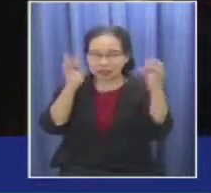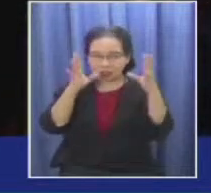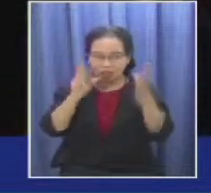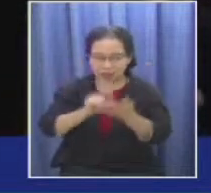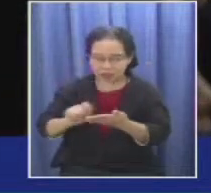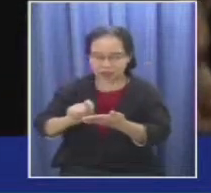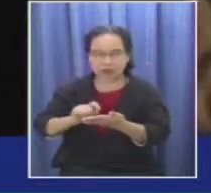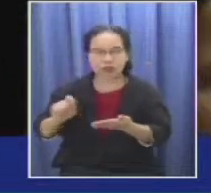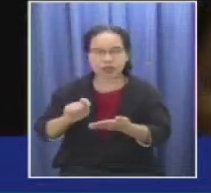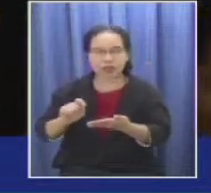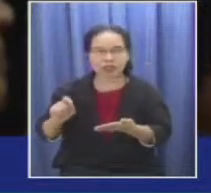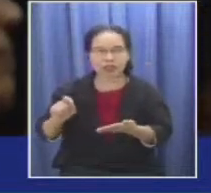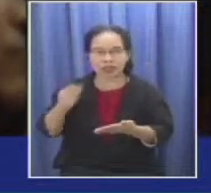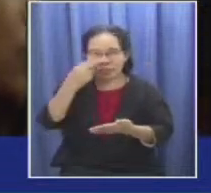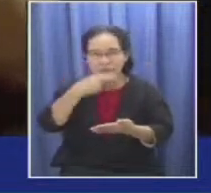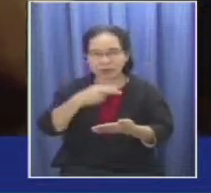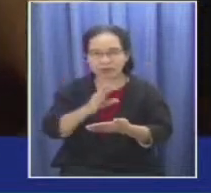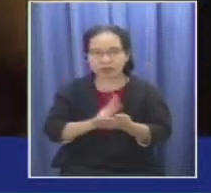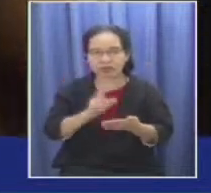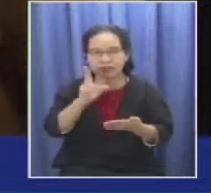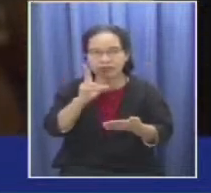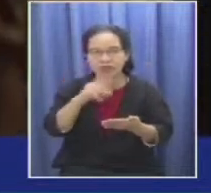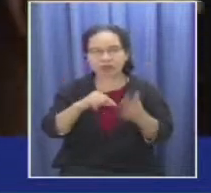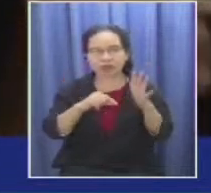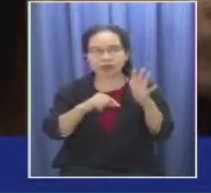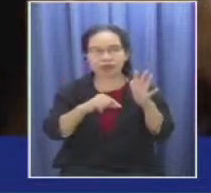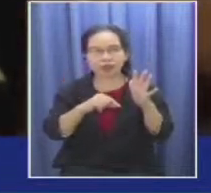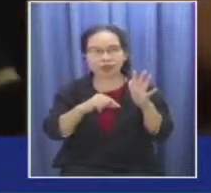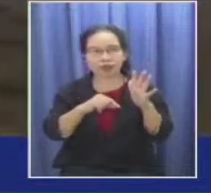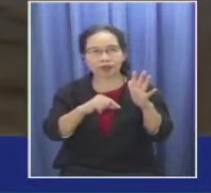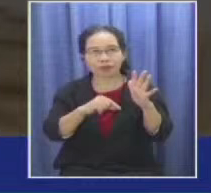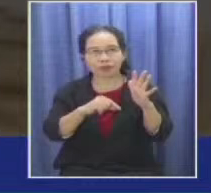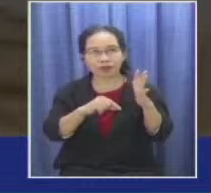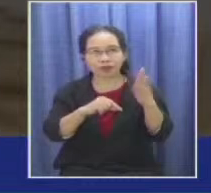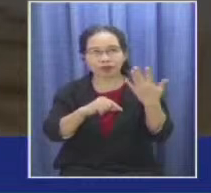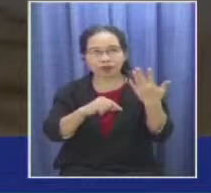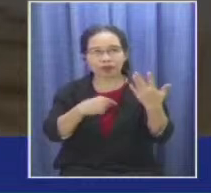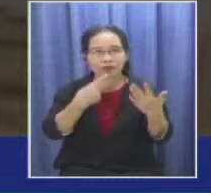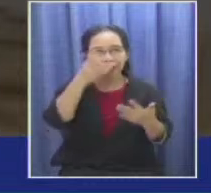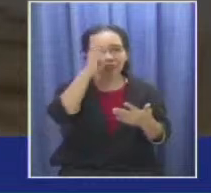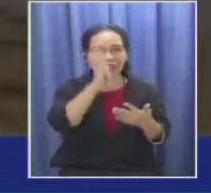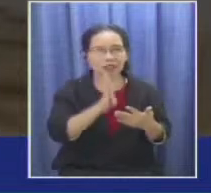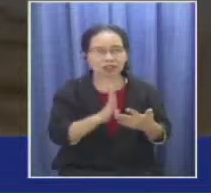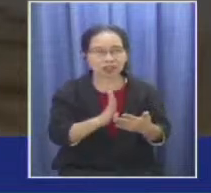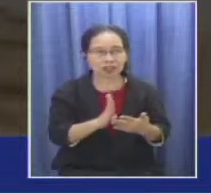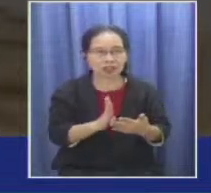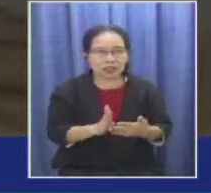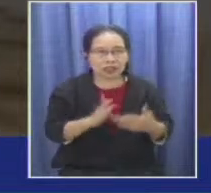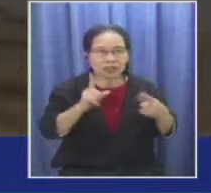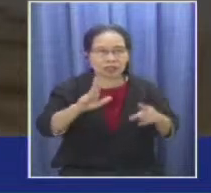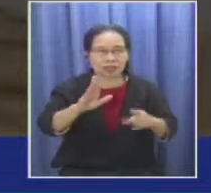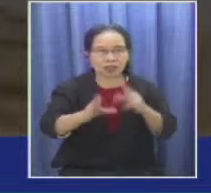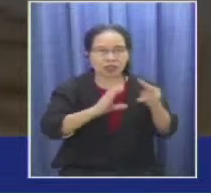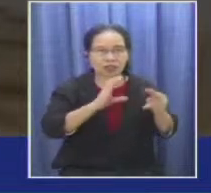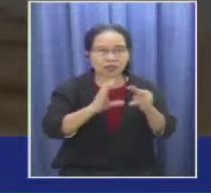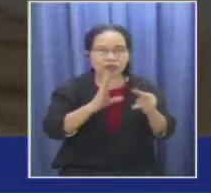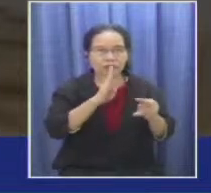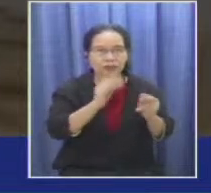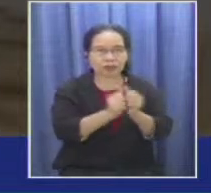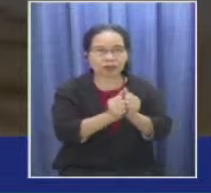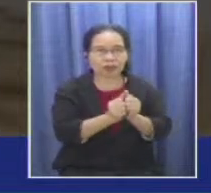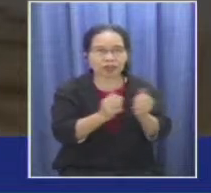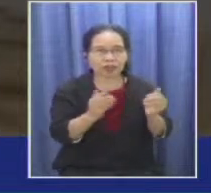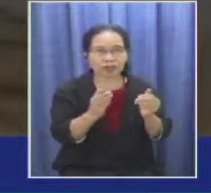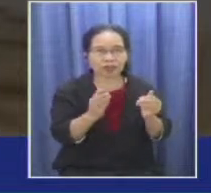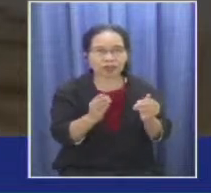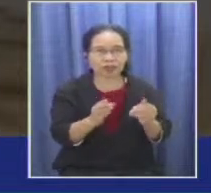bawnu ye chirachire ye se Nyankopon bi wo ho no mo a ye betumi asu afre no awohehia mremu no